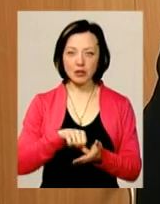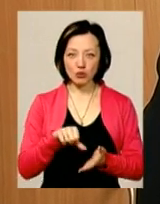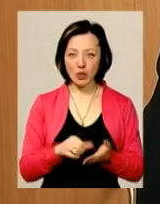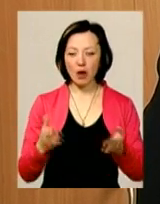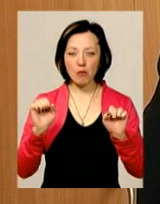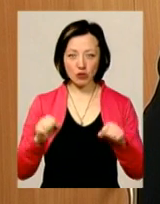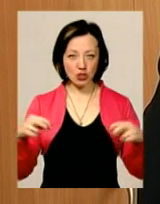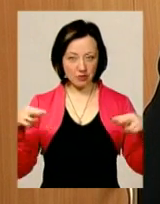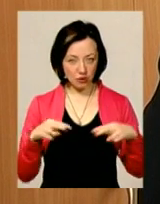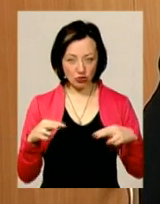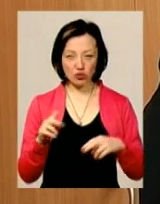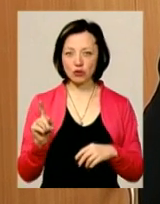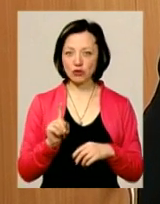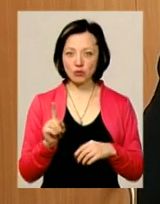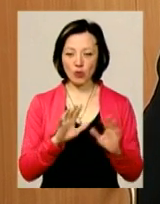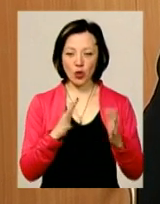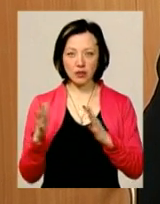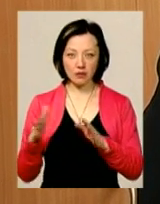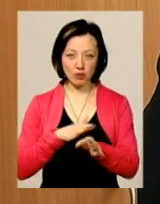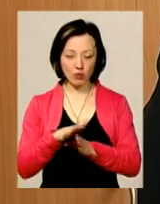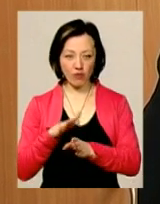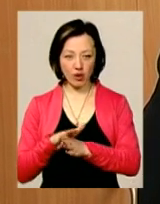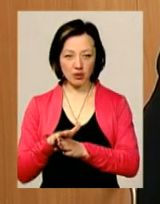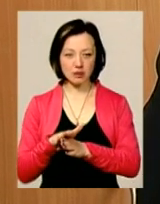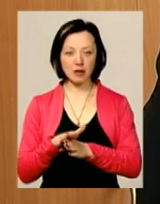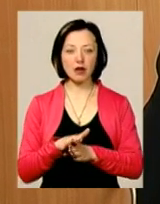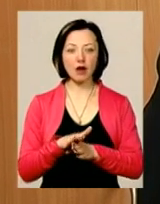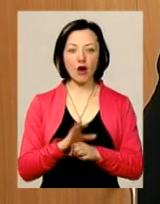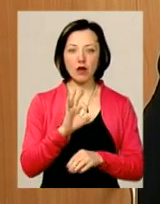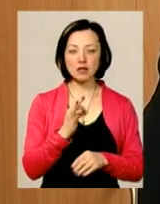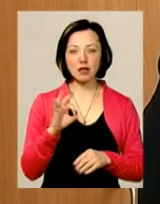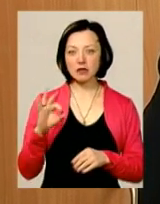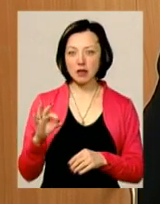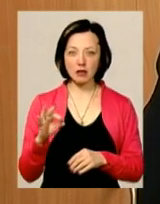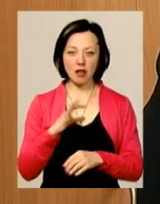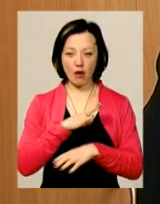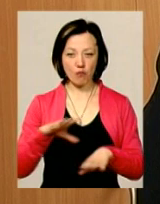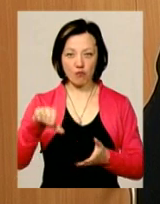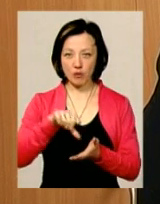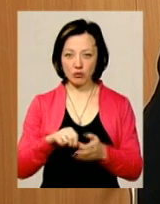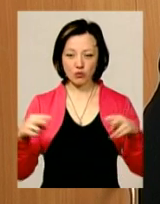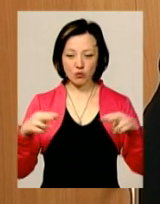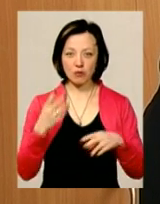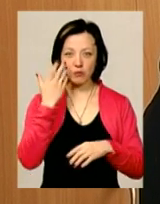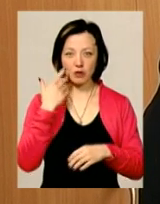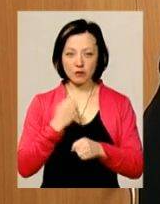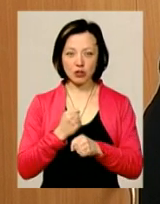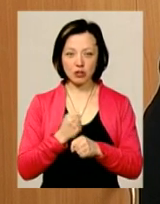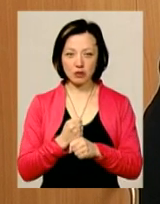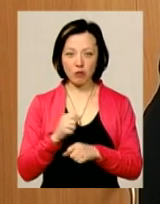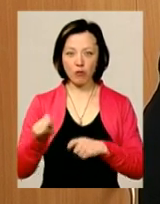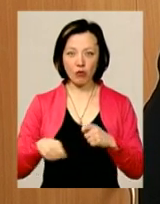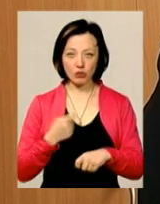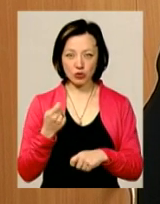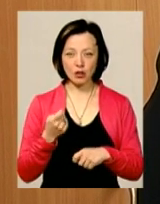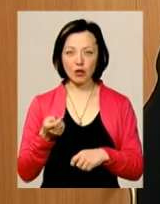яка може свідчити про те, що про ті події, які відбувалися. Оскільки Олександр Олександрович Корнійчук не був присутній під час вчинення